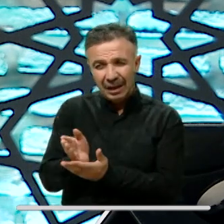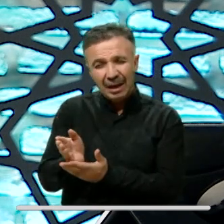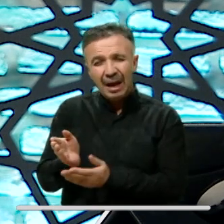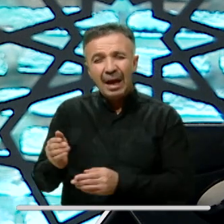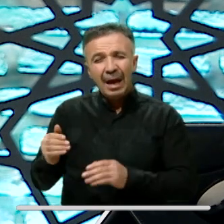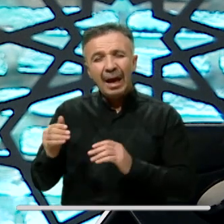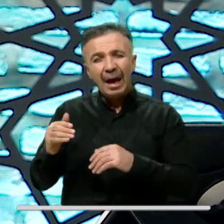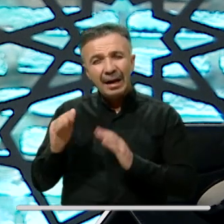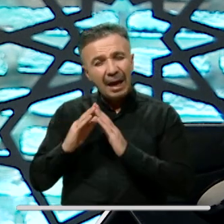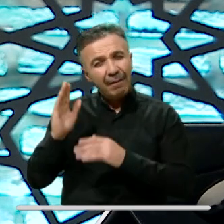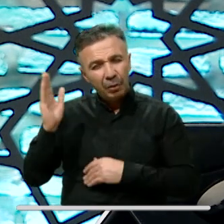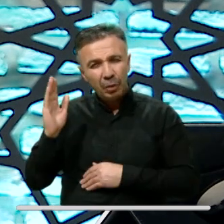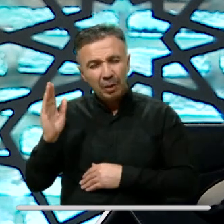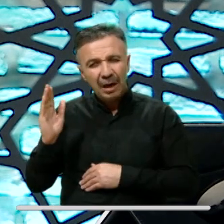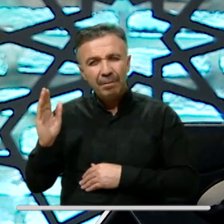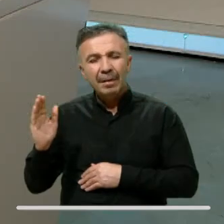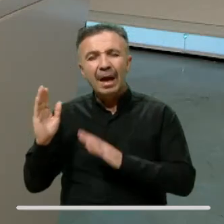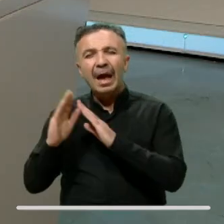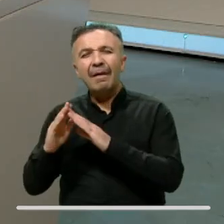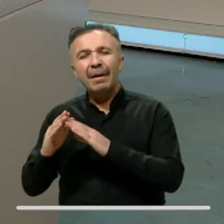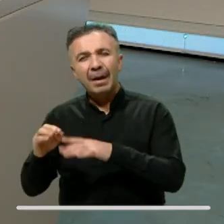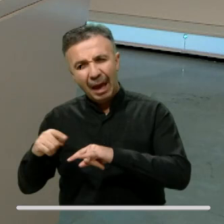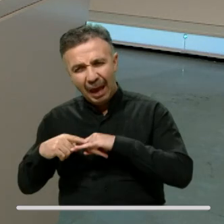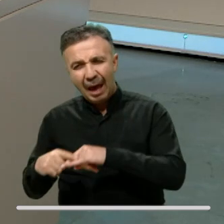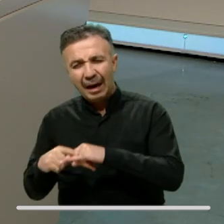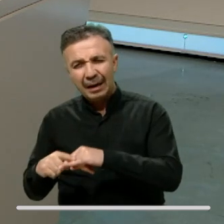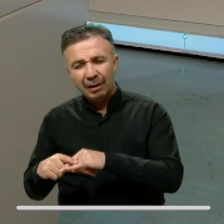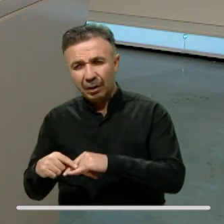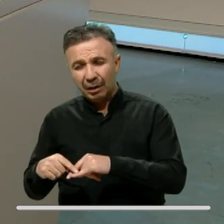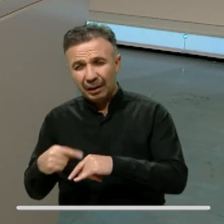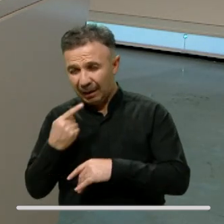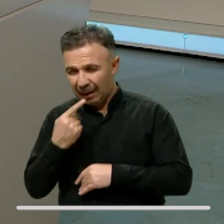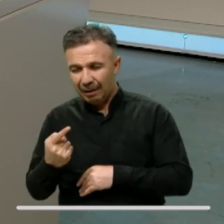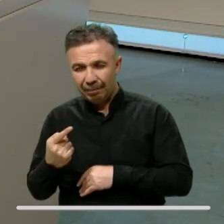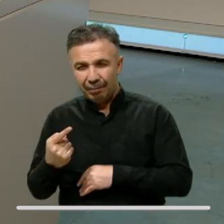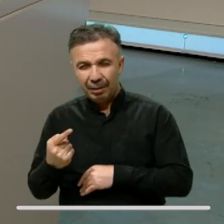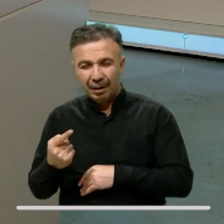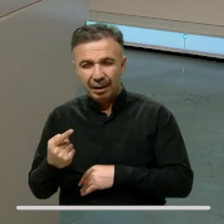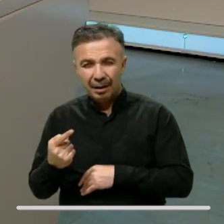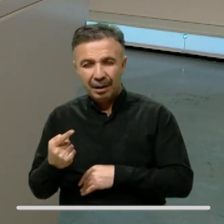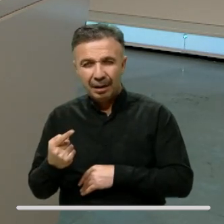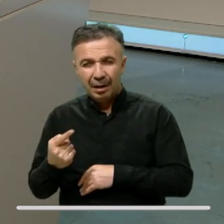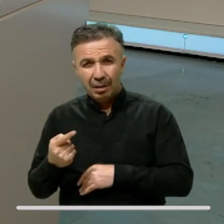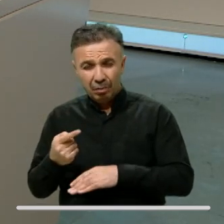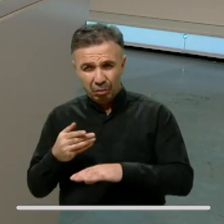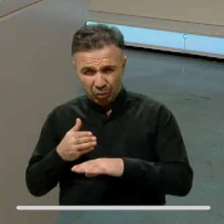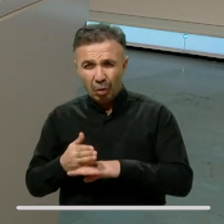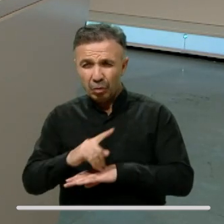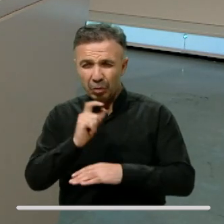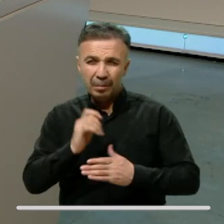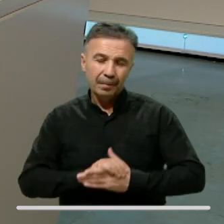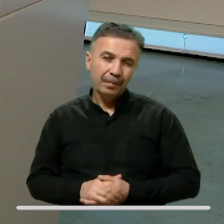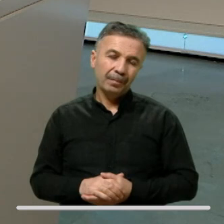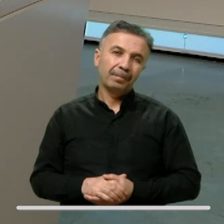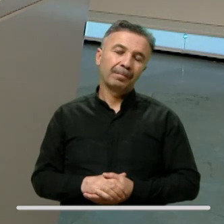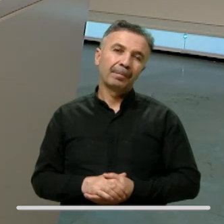alalım, helallik alsınlar, bilmem ne falan. Ben de dedim ki arkadaşım yanlış yapıyorsun öylesine. Bunu iyi kötü